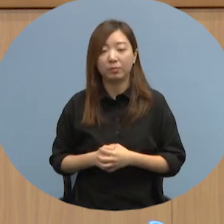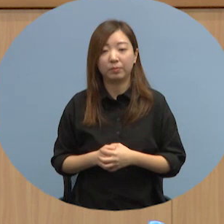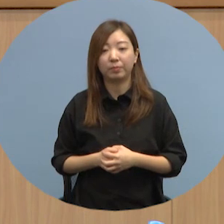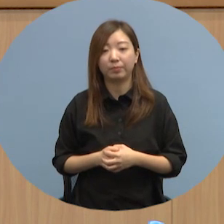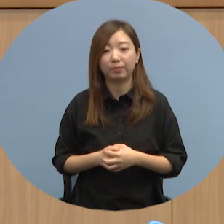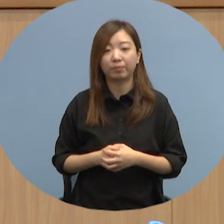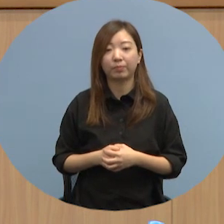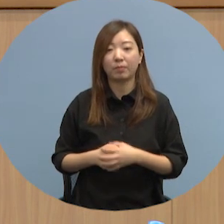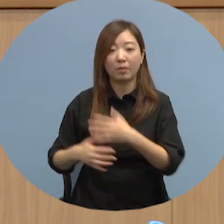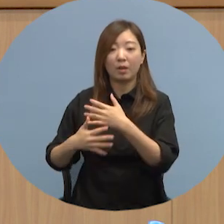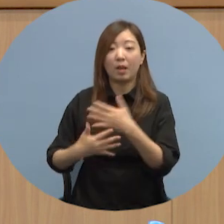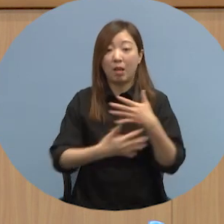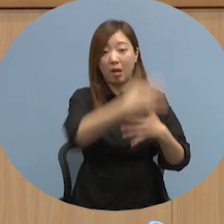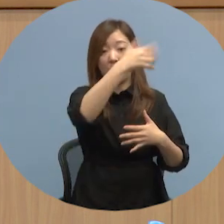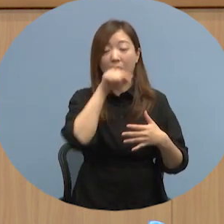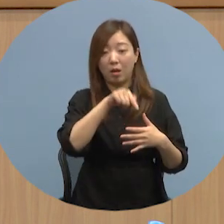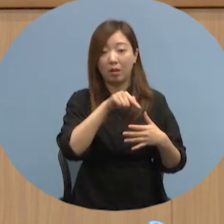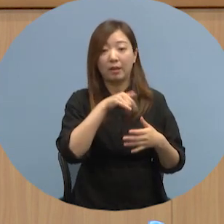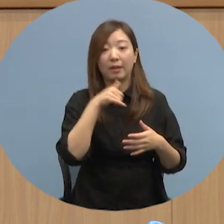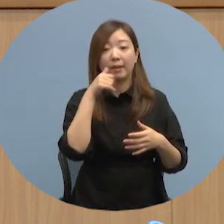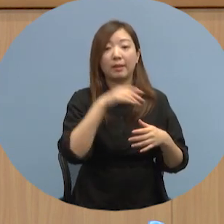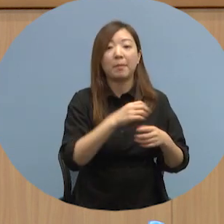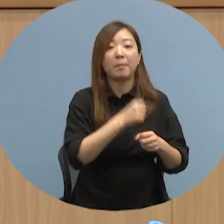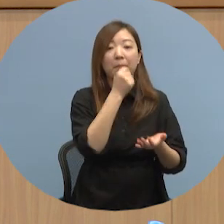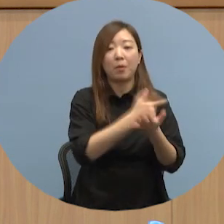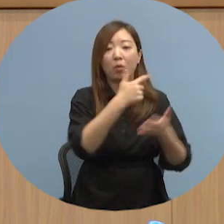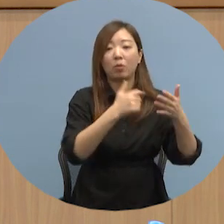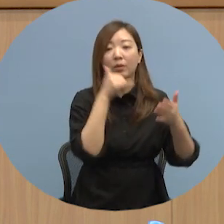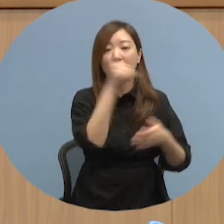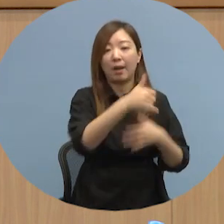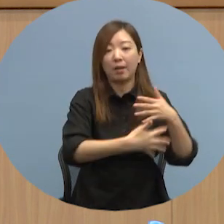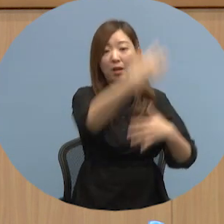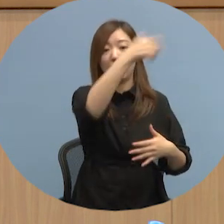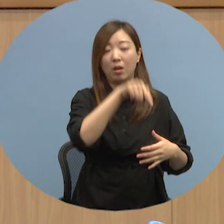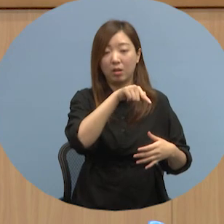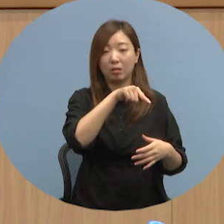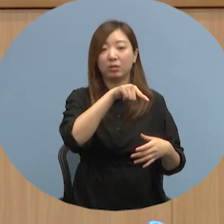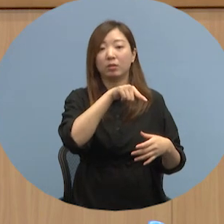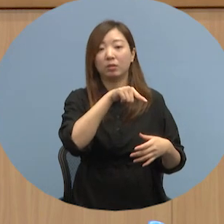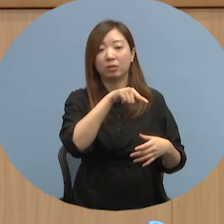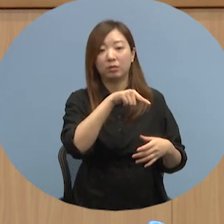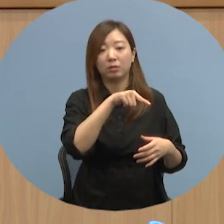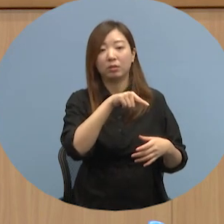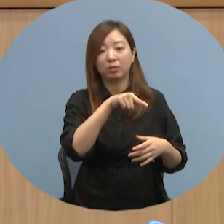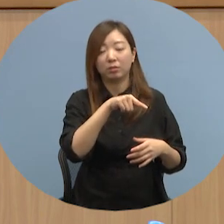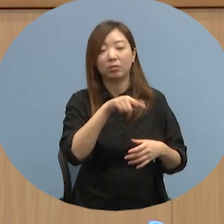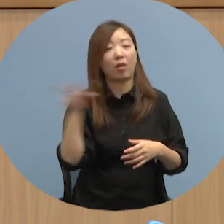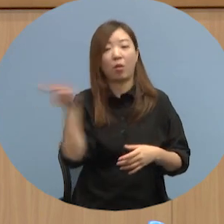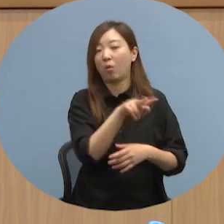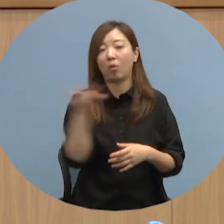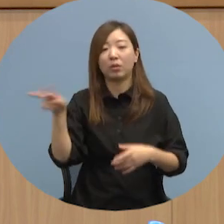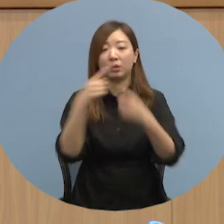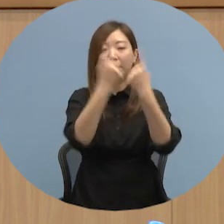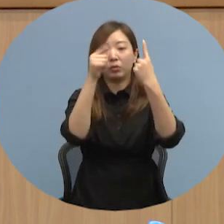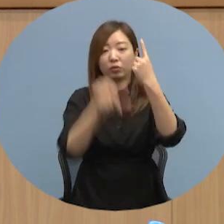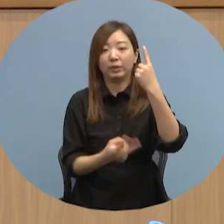哋都係好似頭先嘅寶達村達怡樓一樣啦，都係需要居民如果喺11月20號之